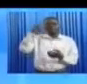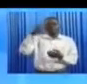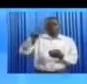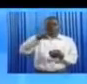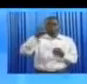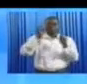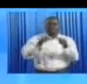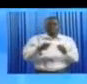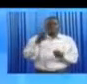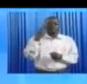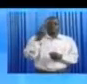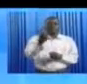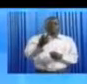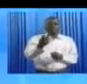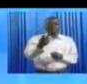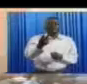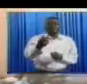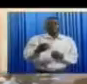Tanga Kafando.